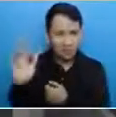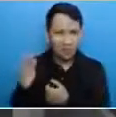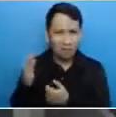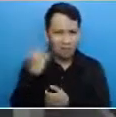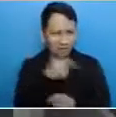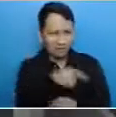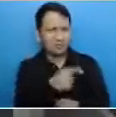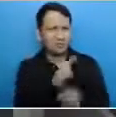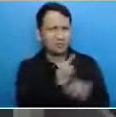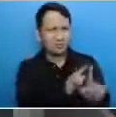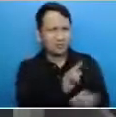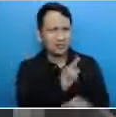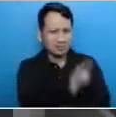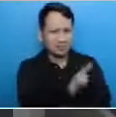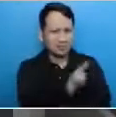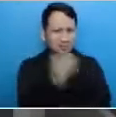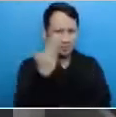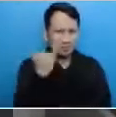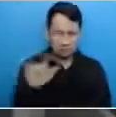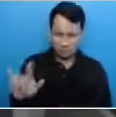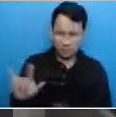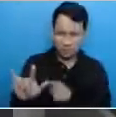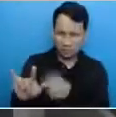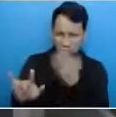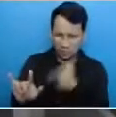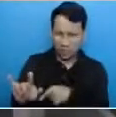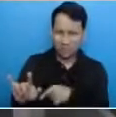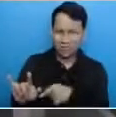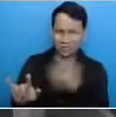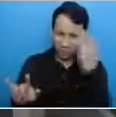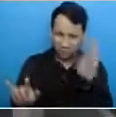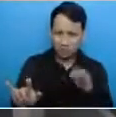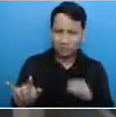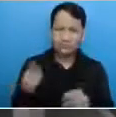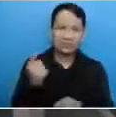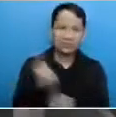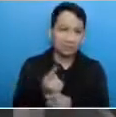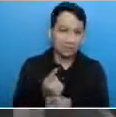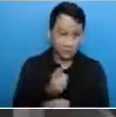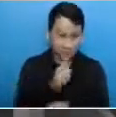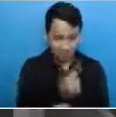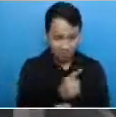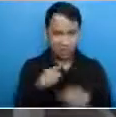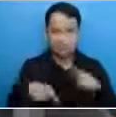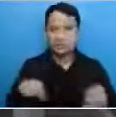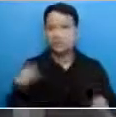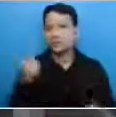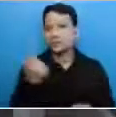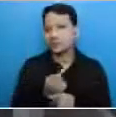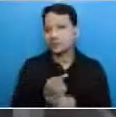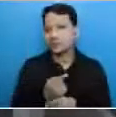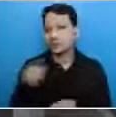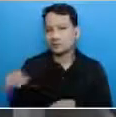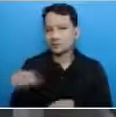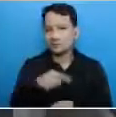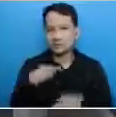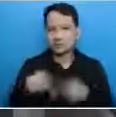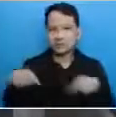Magandang umaga sa inyo, Rise and Shine. Mukhang mas maganda pa si Jeffrey, ah. Pare silang